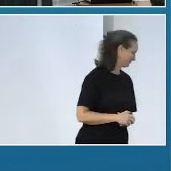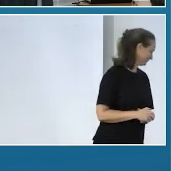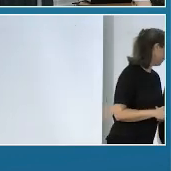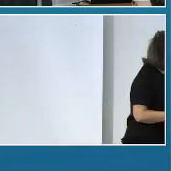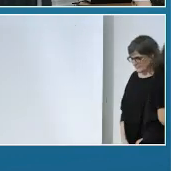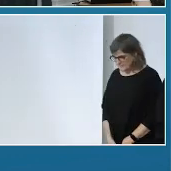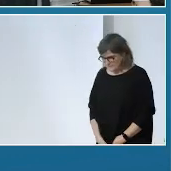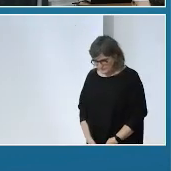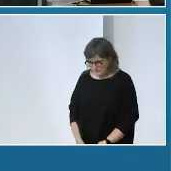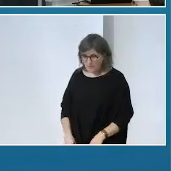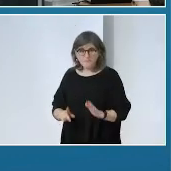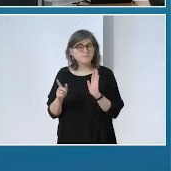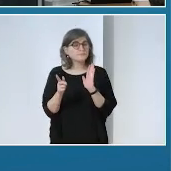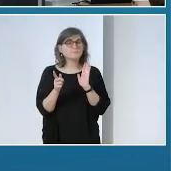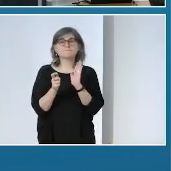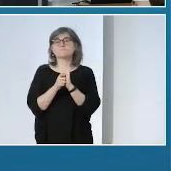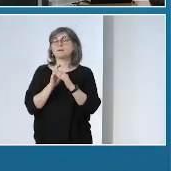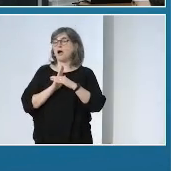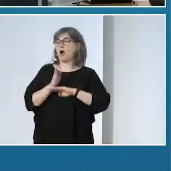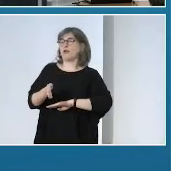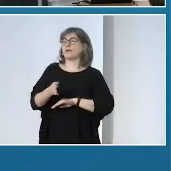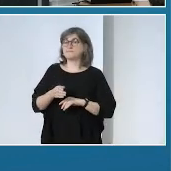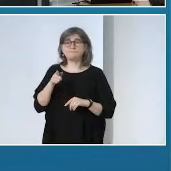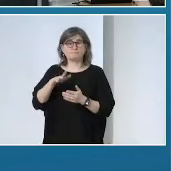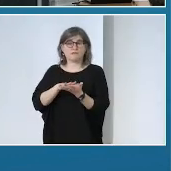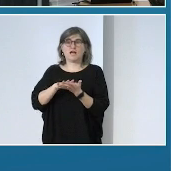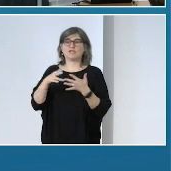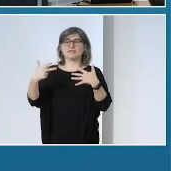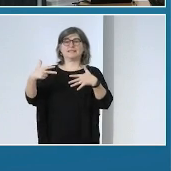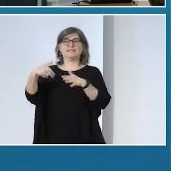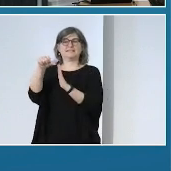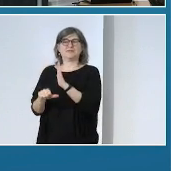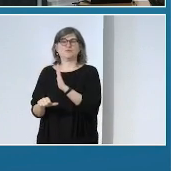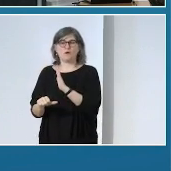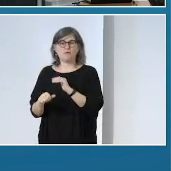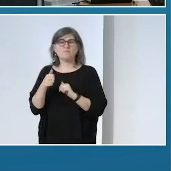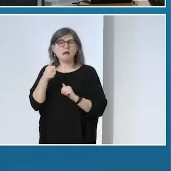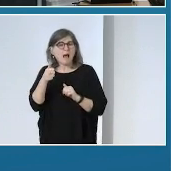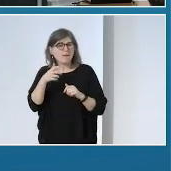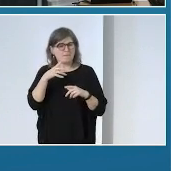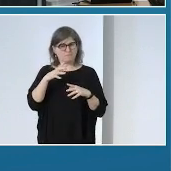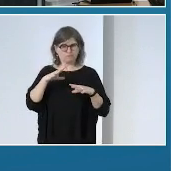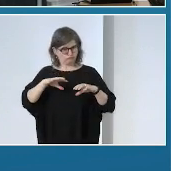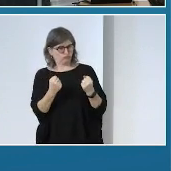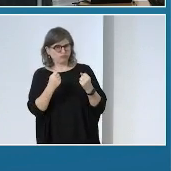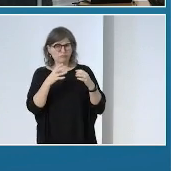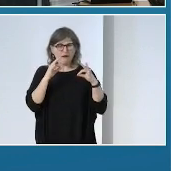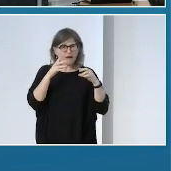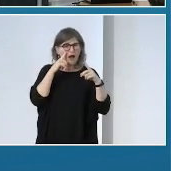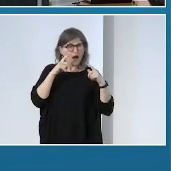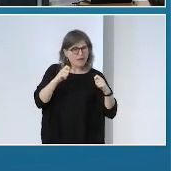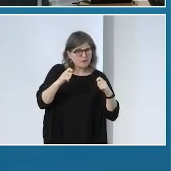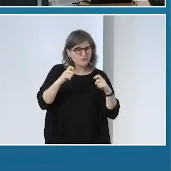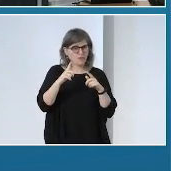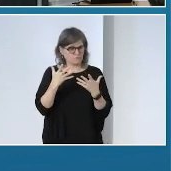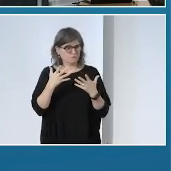À la rentrée, Émilie, elle a 18 mois. Ses capacités attentionnelles sont meilleures. Sa famille et